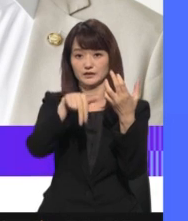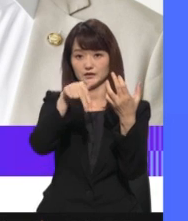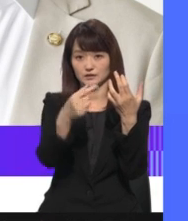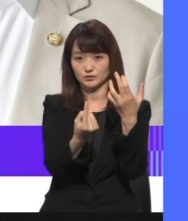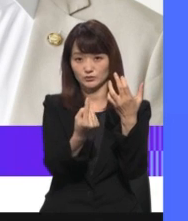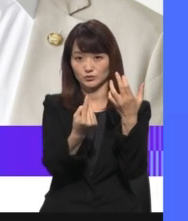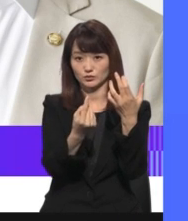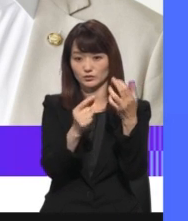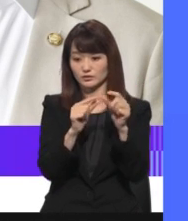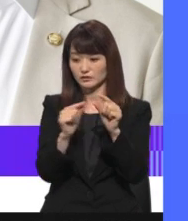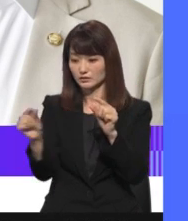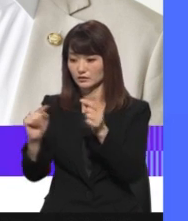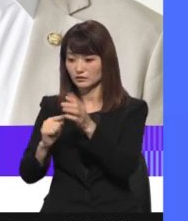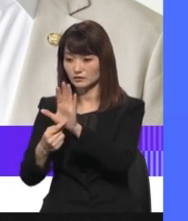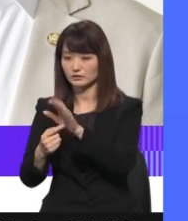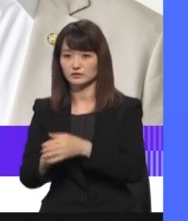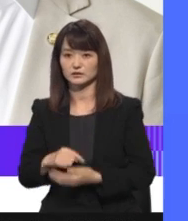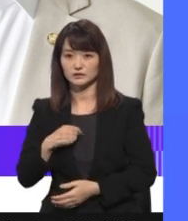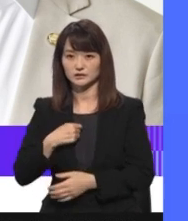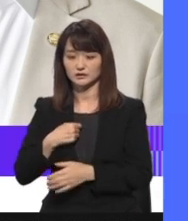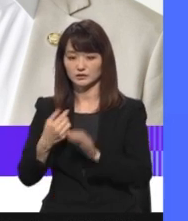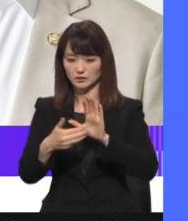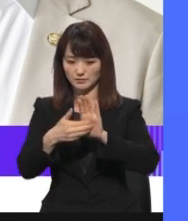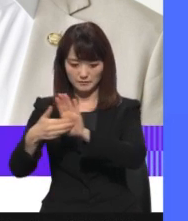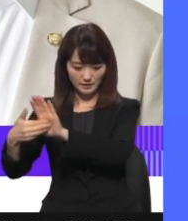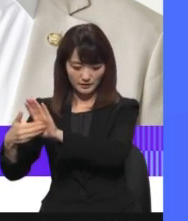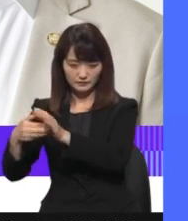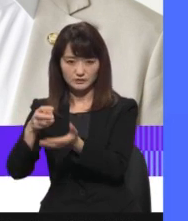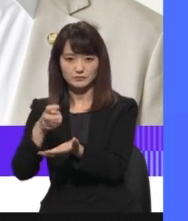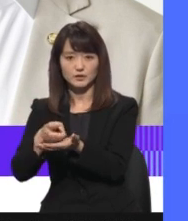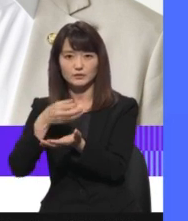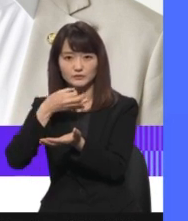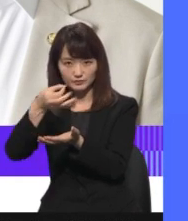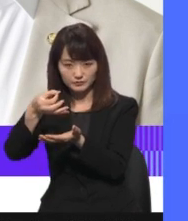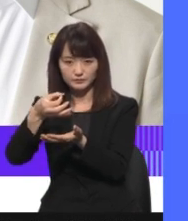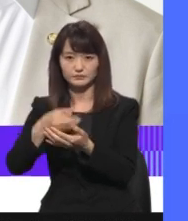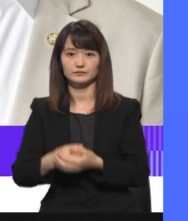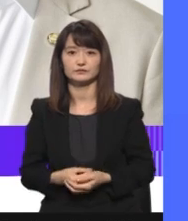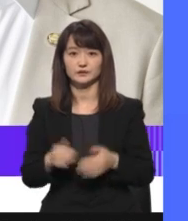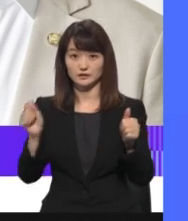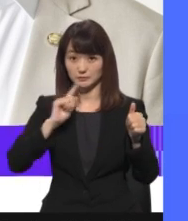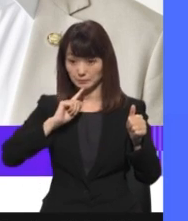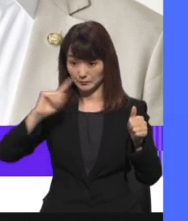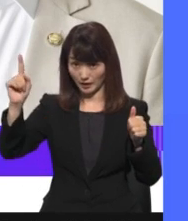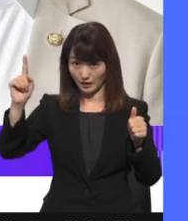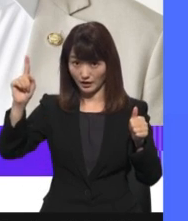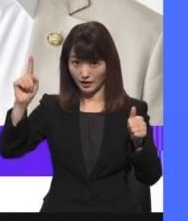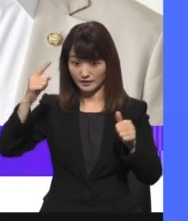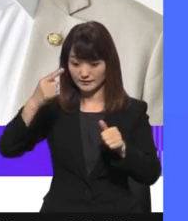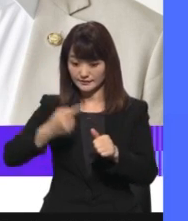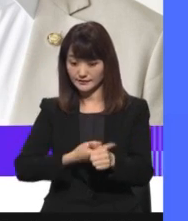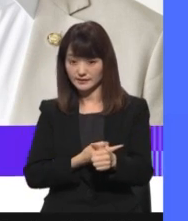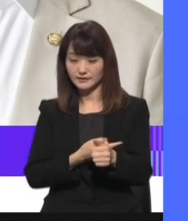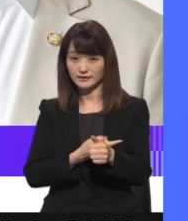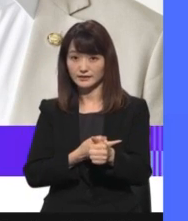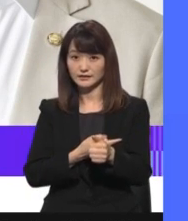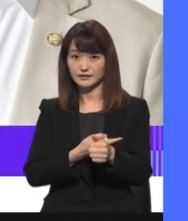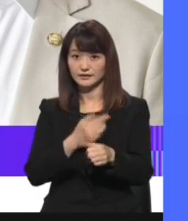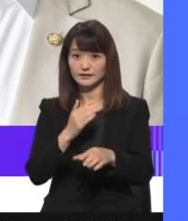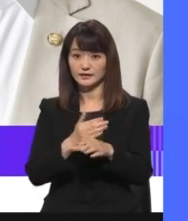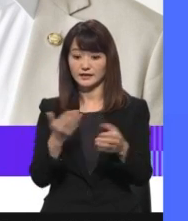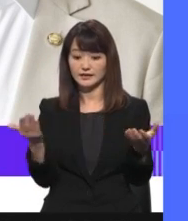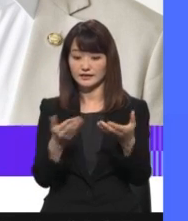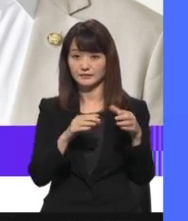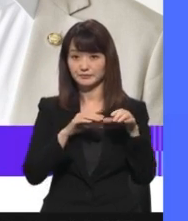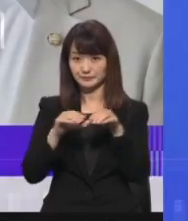일각에서는 셀프 방탄 법이라고 도 불렀던 내용입니다 니까 기수가 되면 자동적으로 당직 이 정지